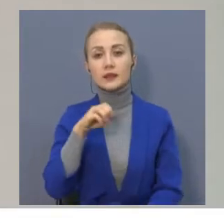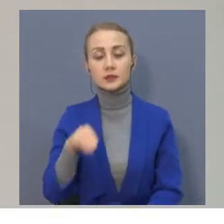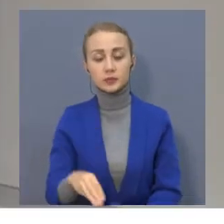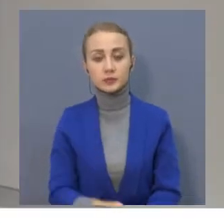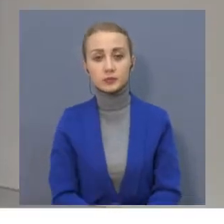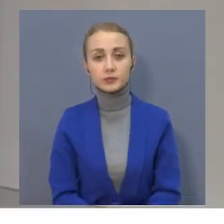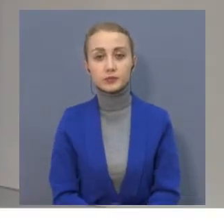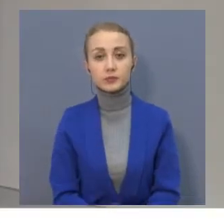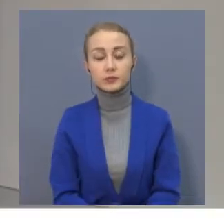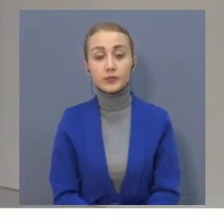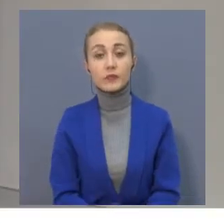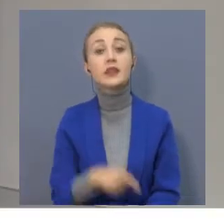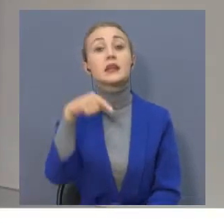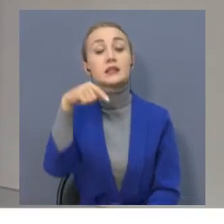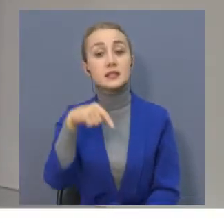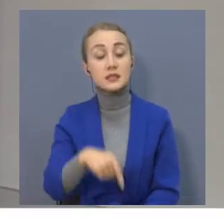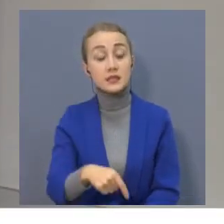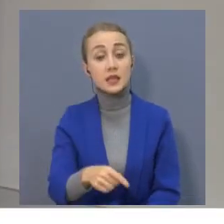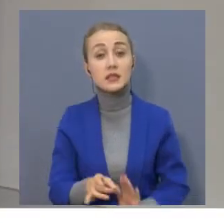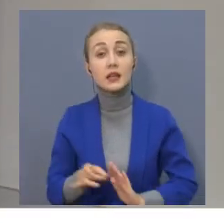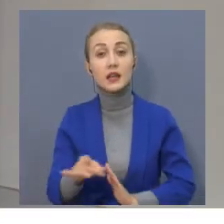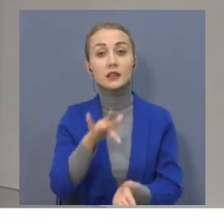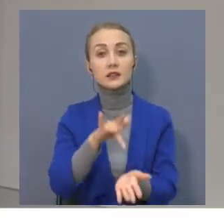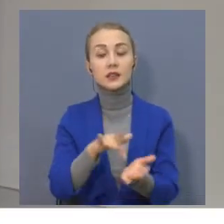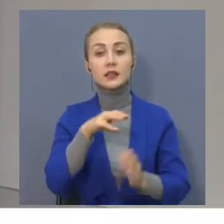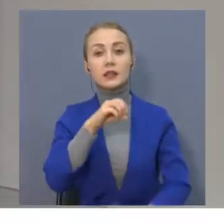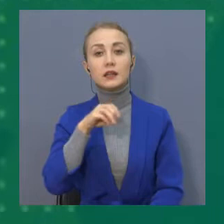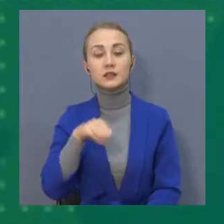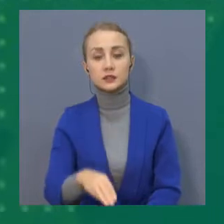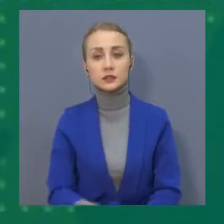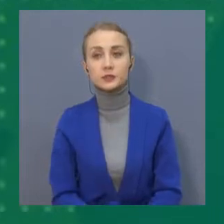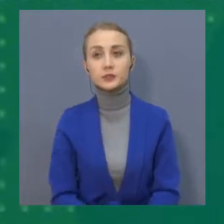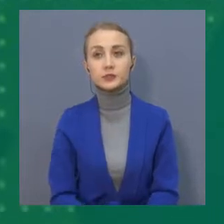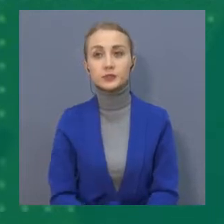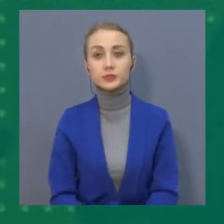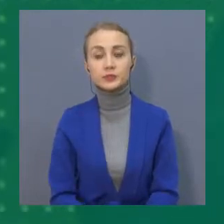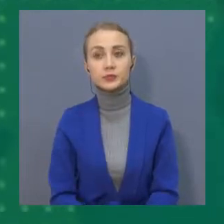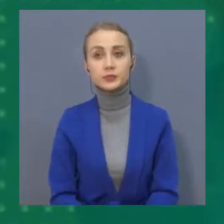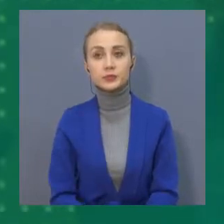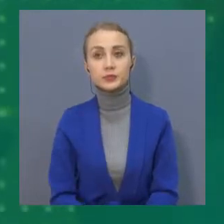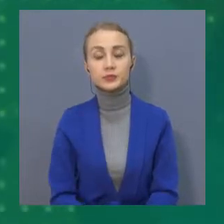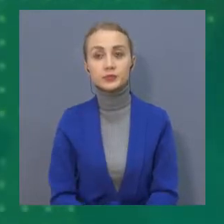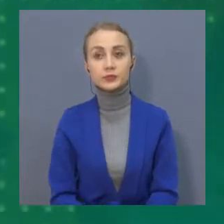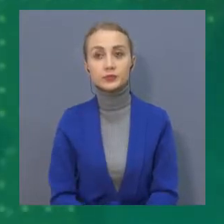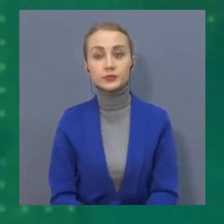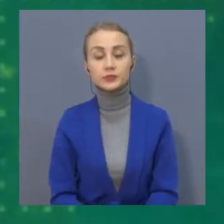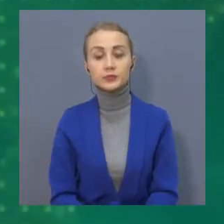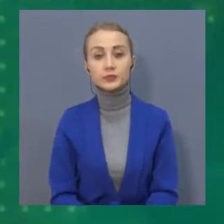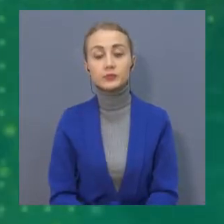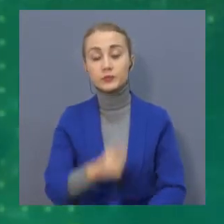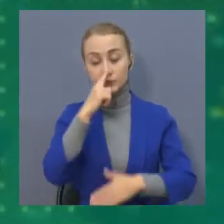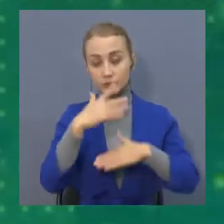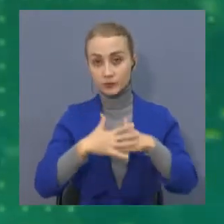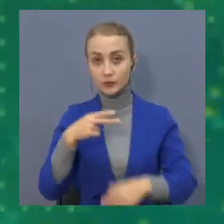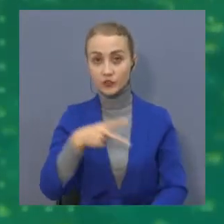Дархан Сағын, Алмас Садуақасов, Көкше ақпарат. Бас бостандығынан айырылған 2,5 мыңға жуық